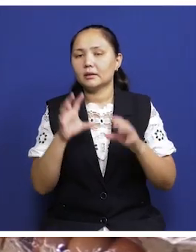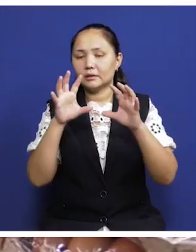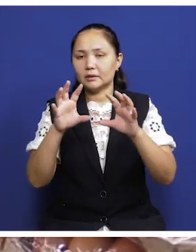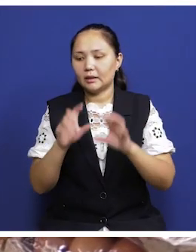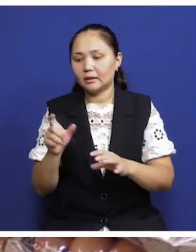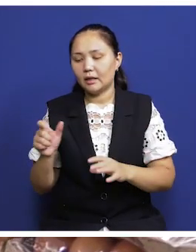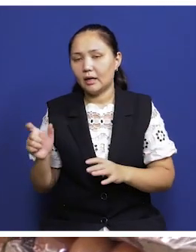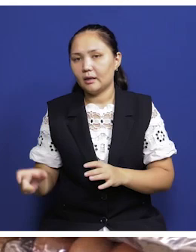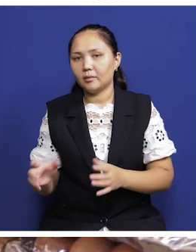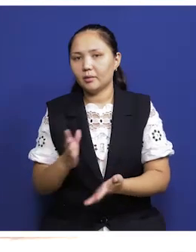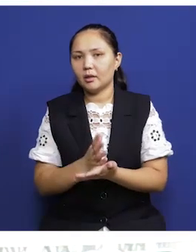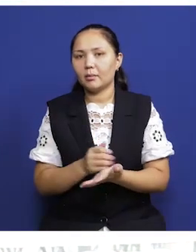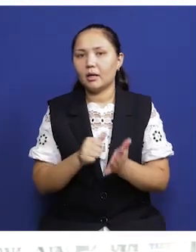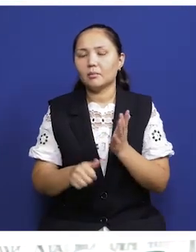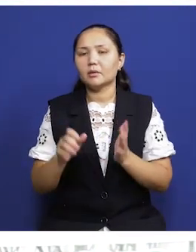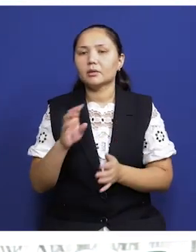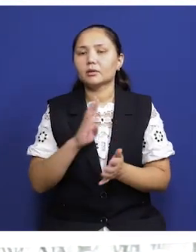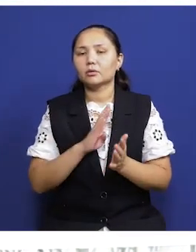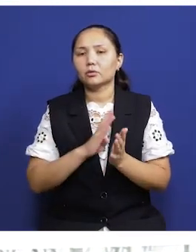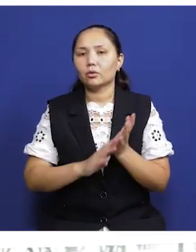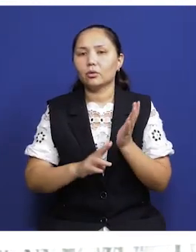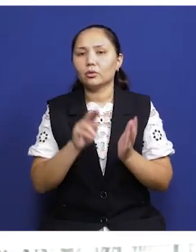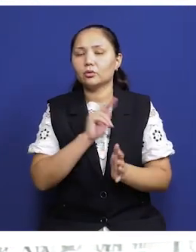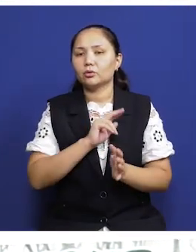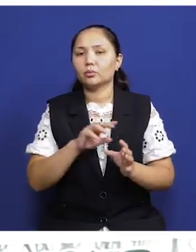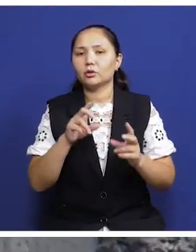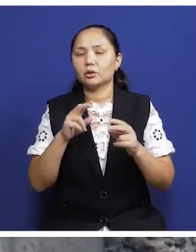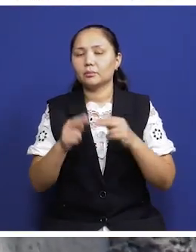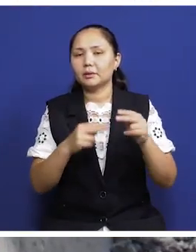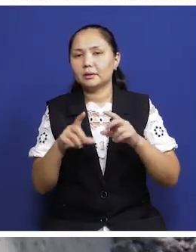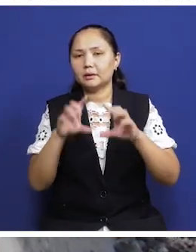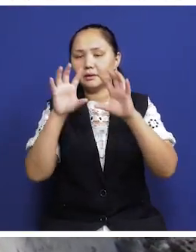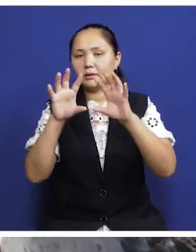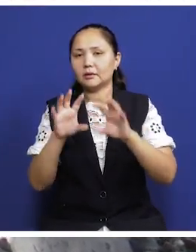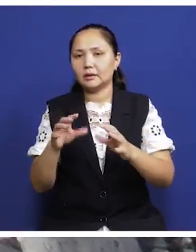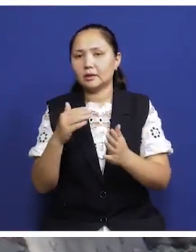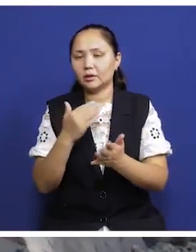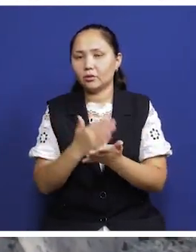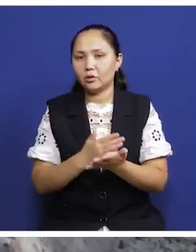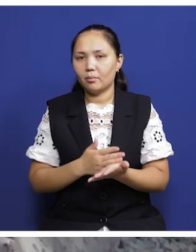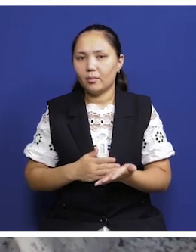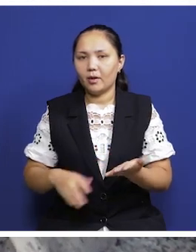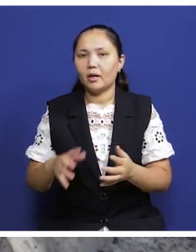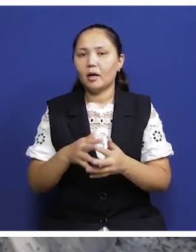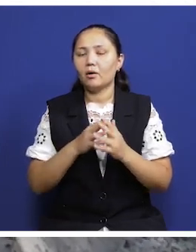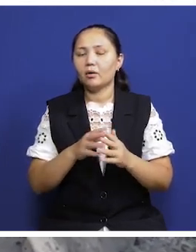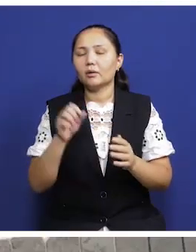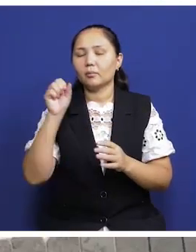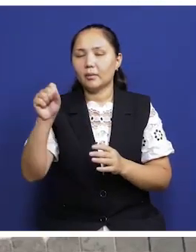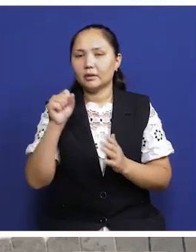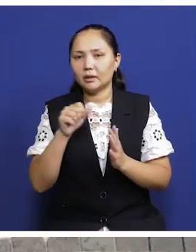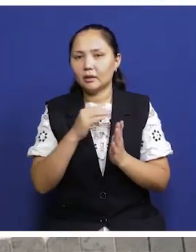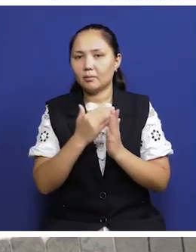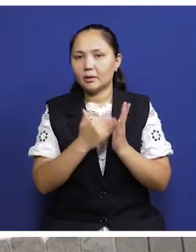тұлға, 69 шаруа қожалығы тіркелген. Ұлттық жобалар арқылы атқарылып жатқан жұмыстар да жүйелі. Ауыл ел бесігі бағдарламасы